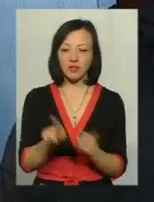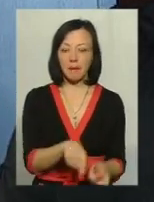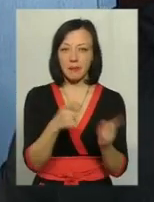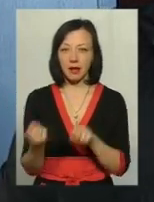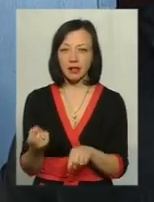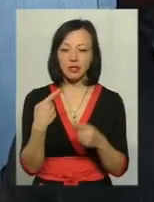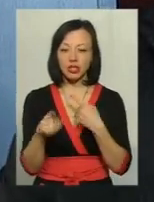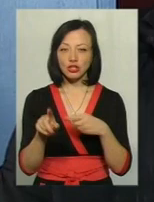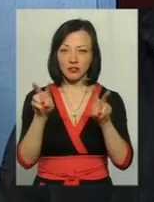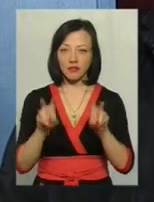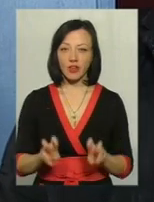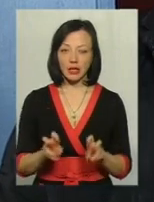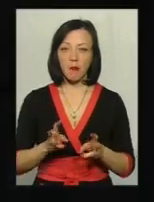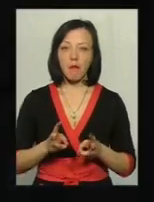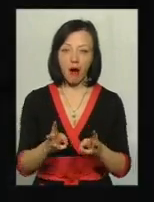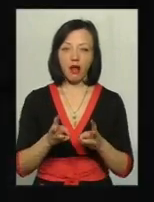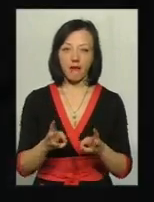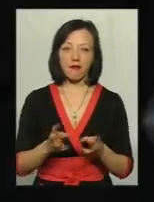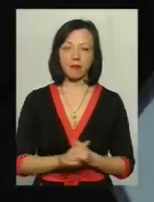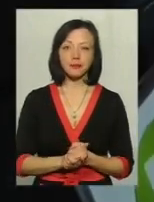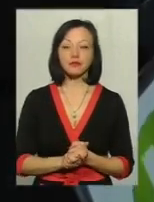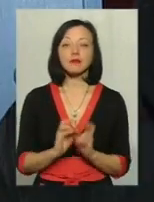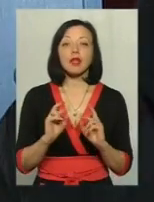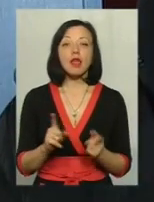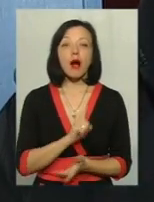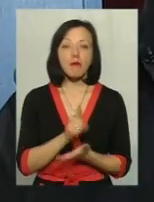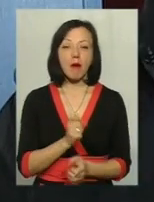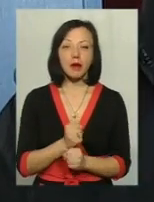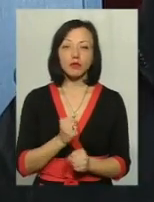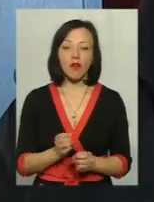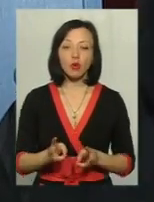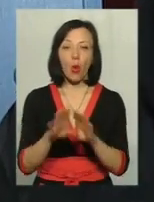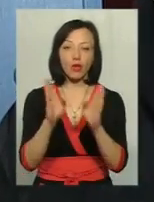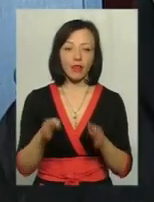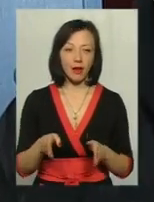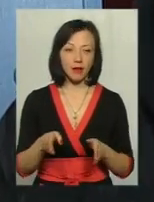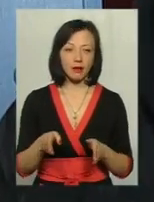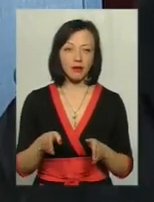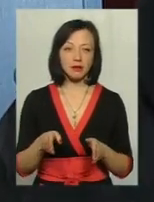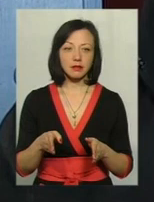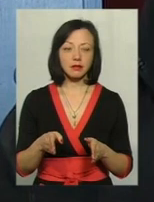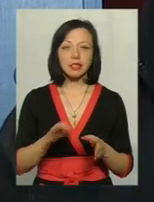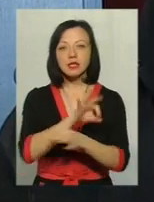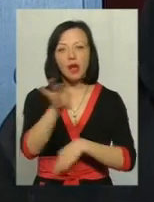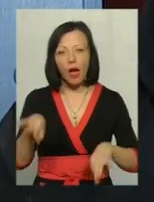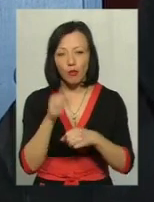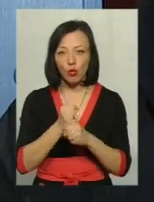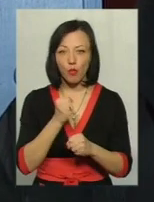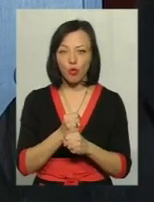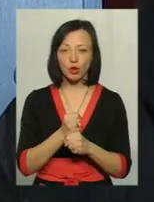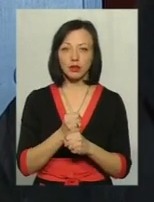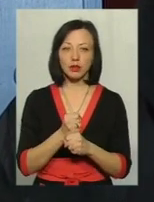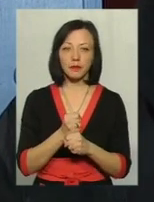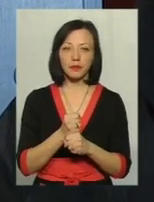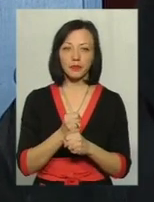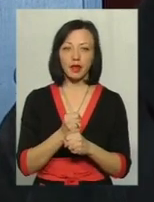на альтернативні види палива, як має працювати котельня, схему її роботи, мається на